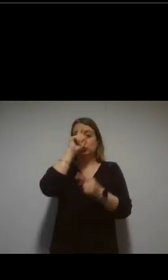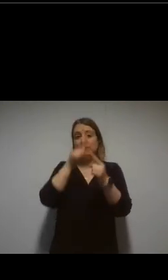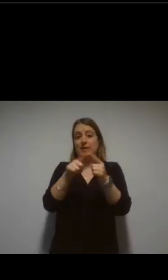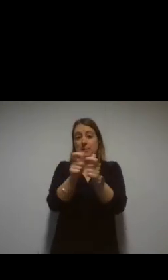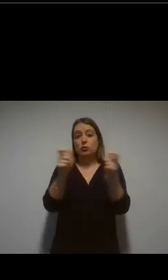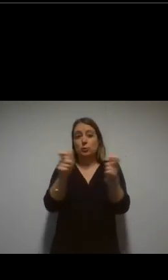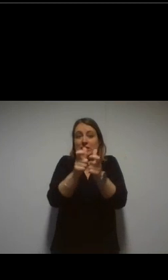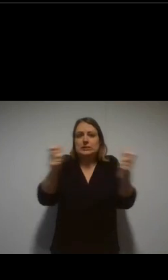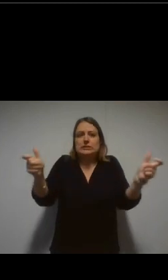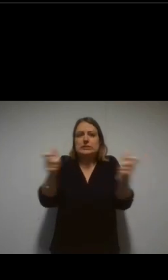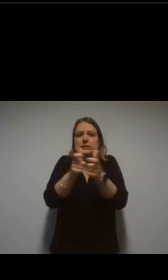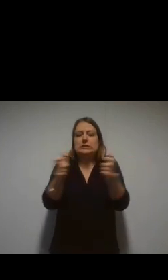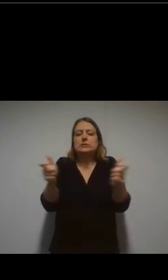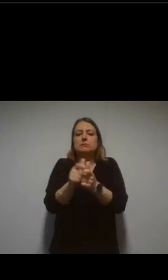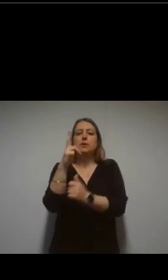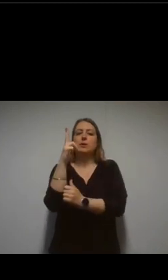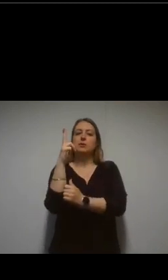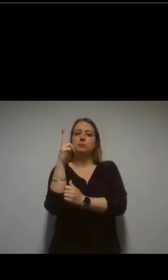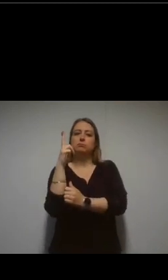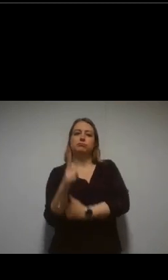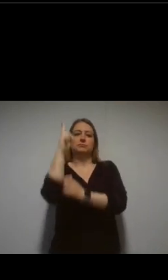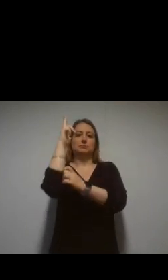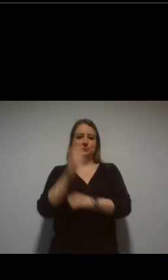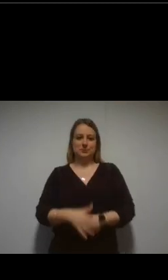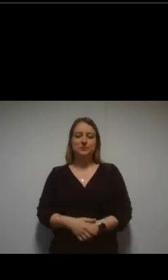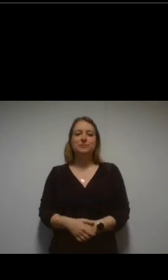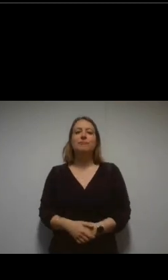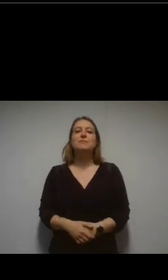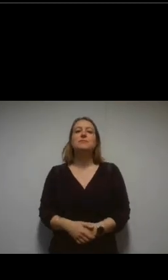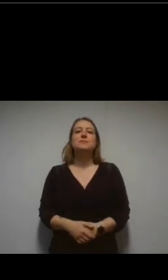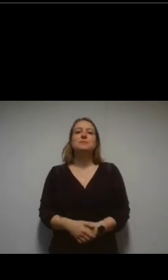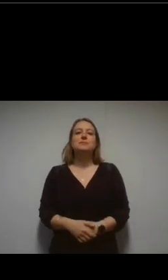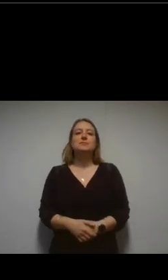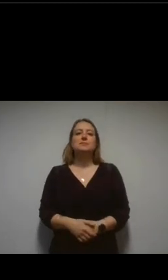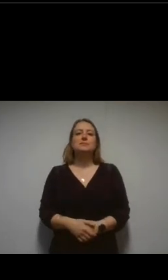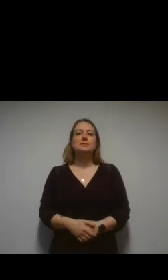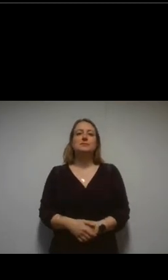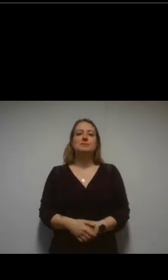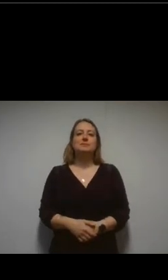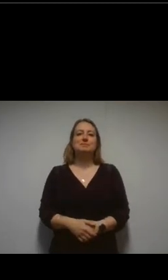lance dans 3, 2, 1. C'est parti. À tout de suite.